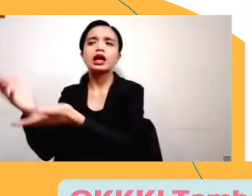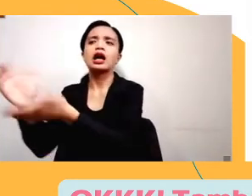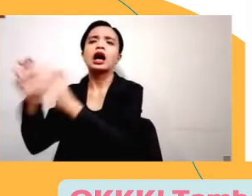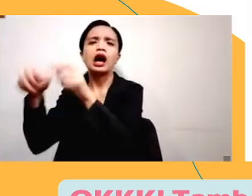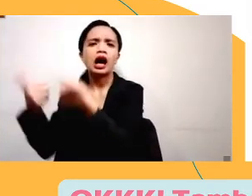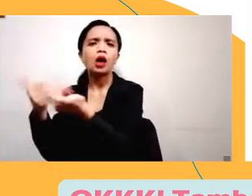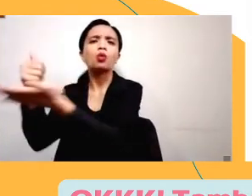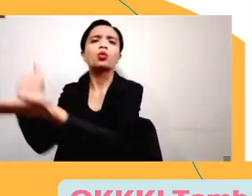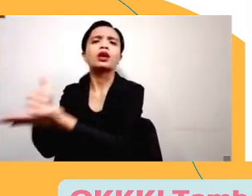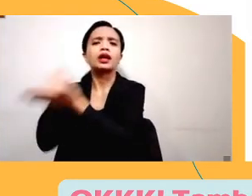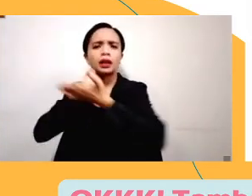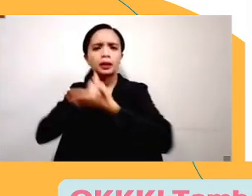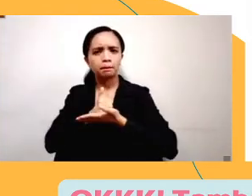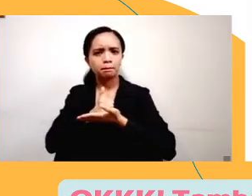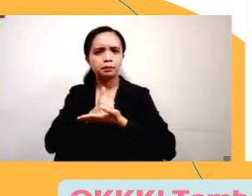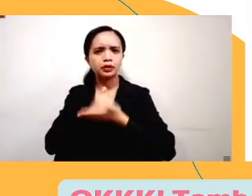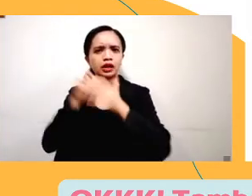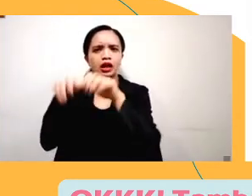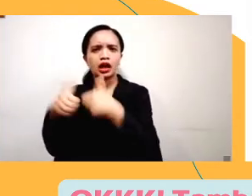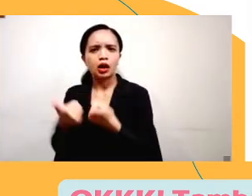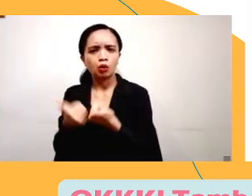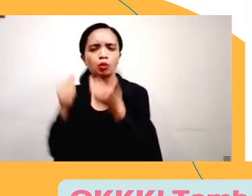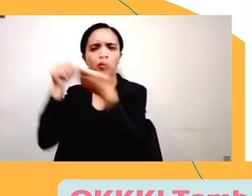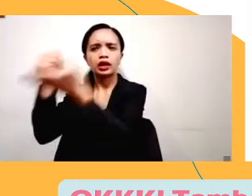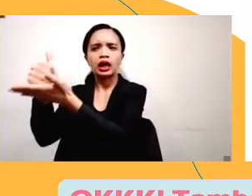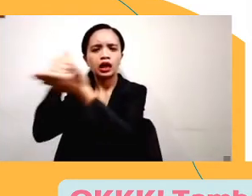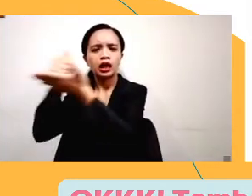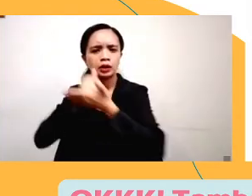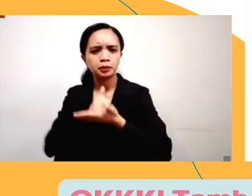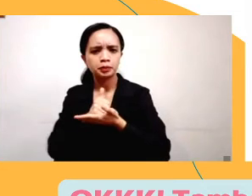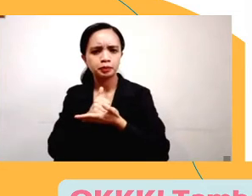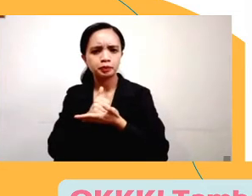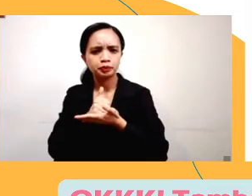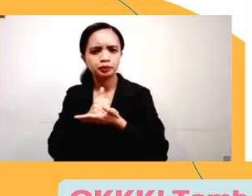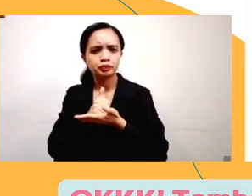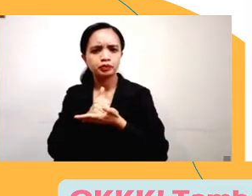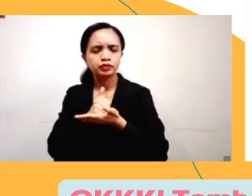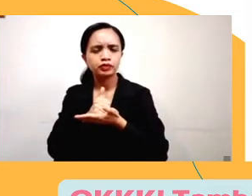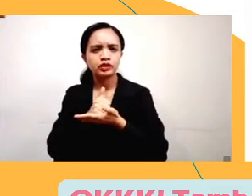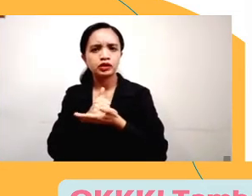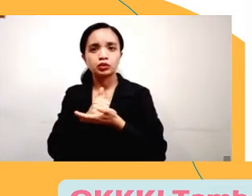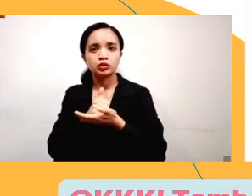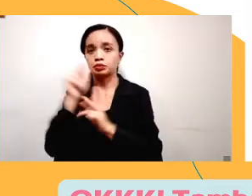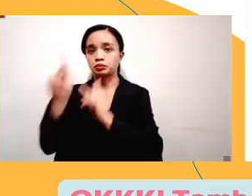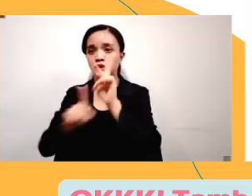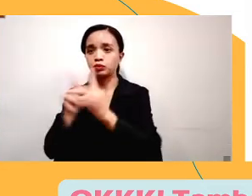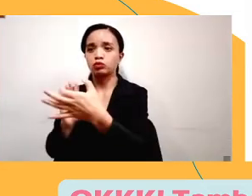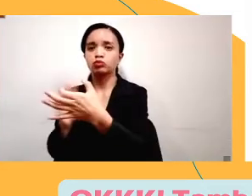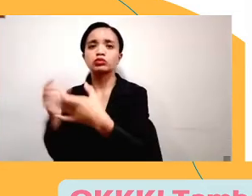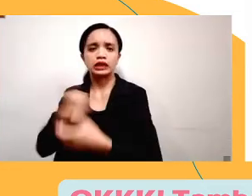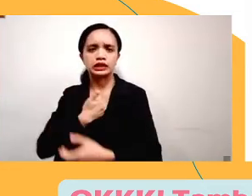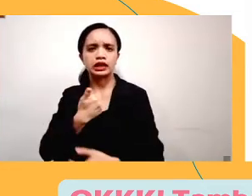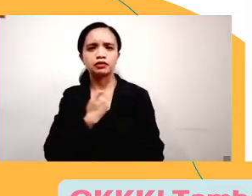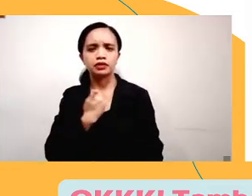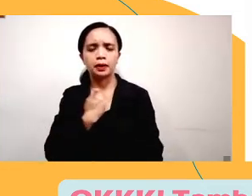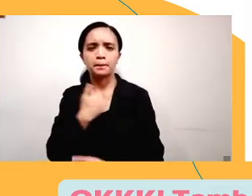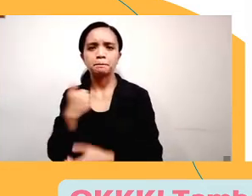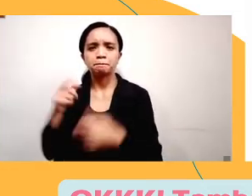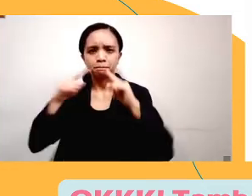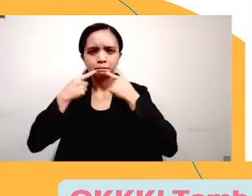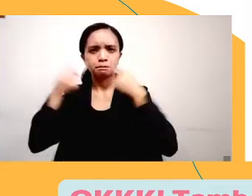nakakatulong o sa paanong paraan nakakatulong ang iyong kapwa sa iyong sariling pagyabong?